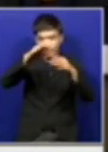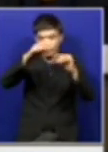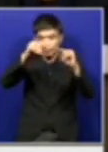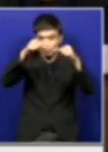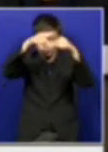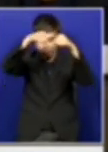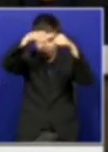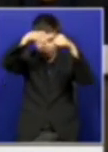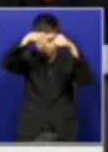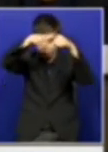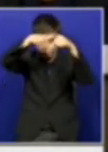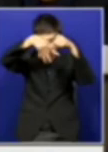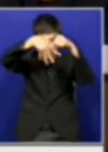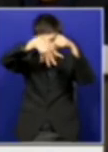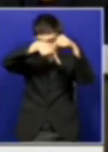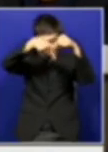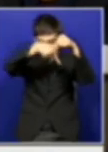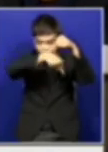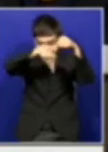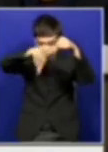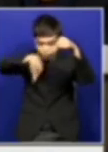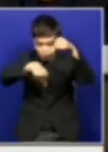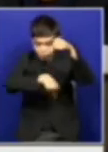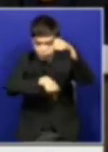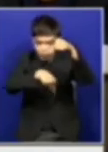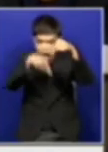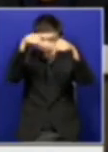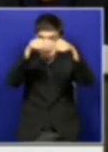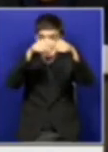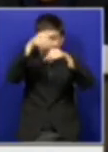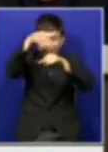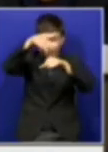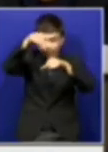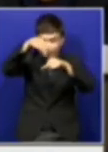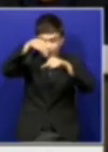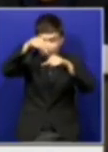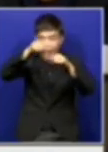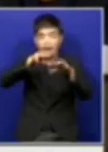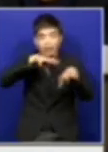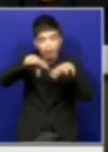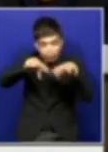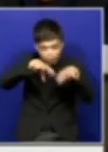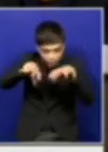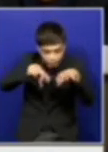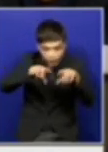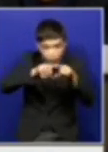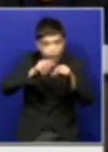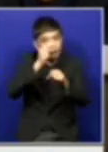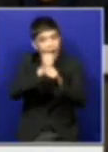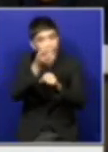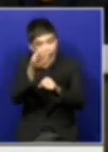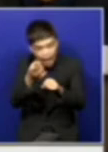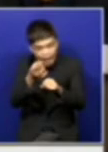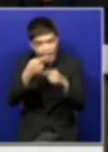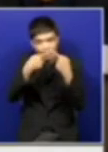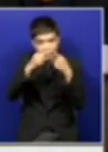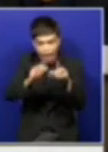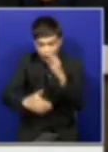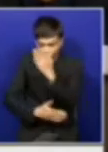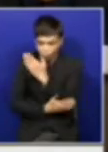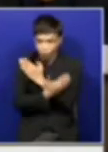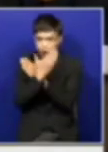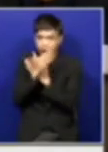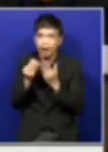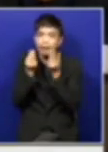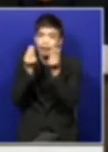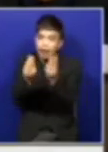างข้างบนเป็นตัวกำหนดว่าจะดำเนินการอย่างไรท่านไม่ได้ให้โอกาสชาวบ้านหรือเกษตรกรโด